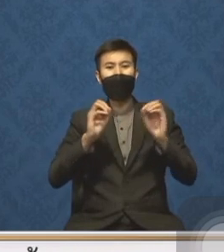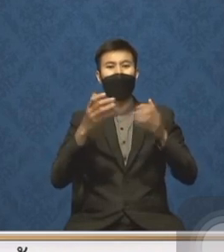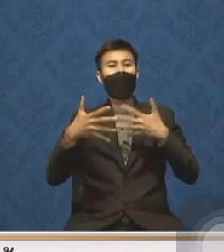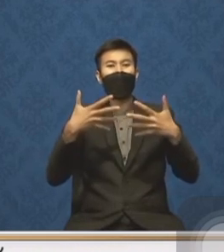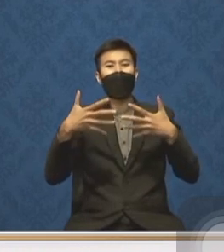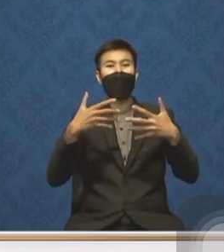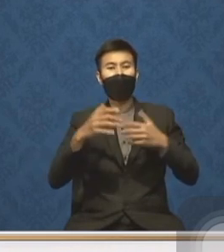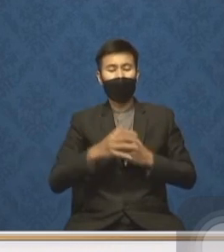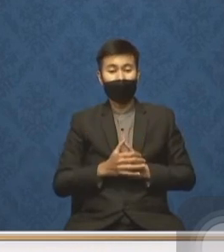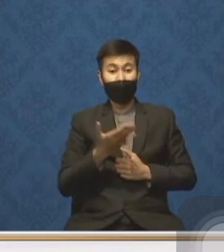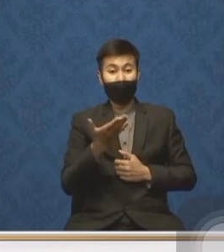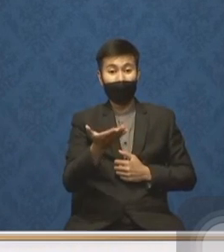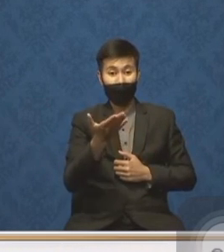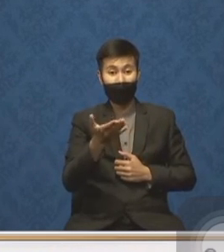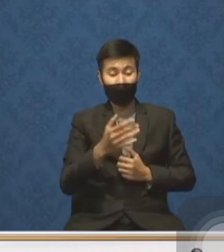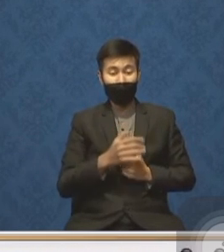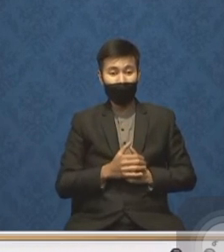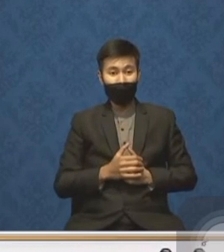ถ้าท่าน